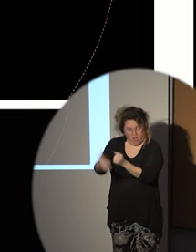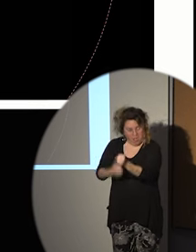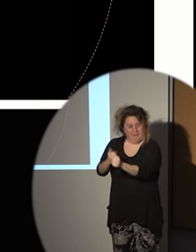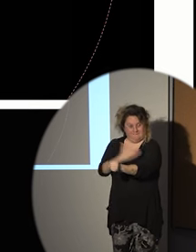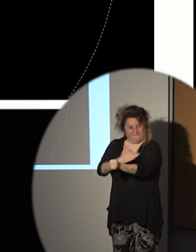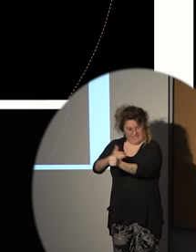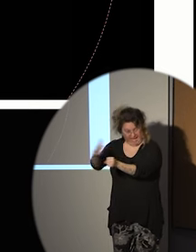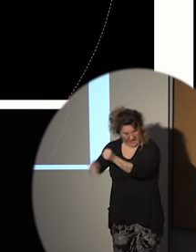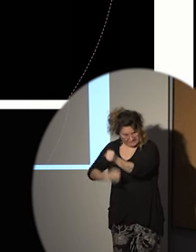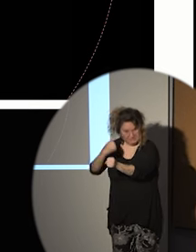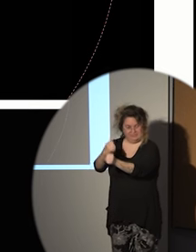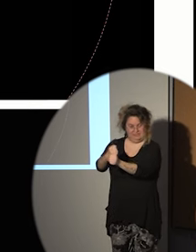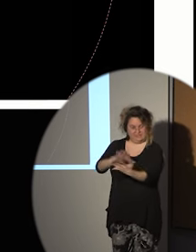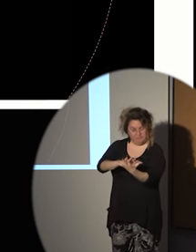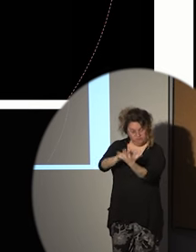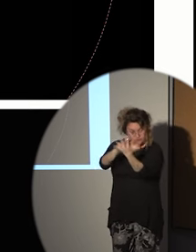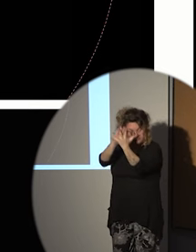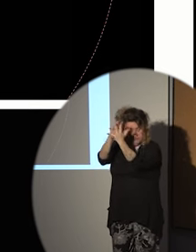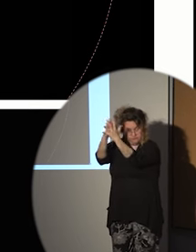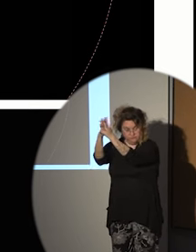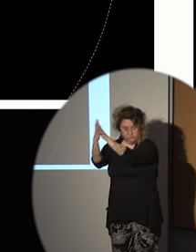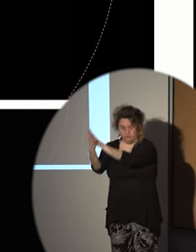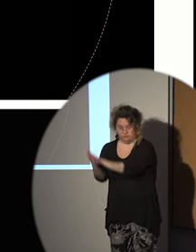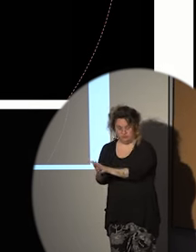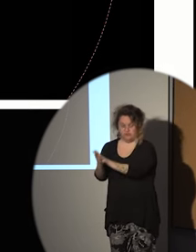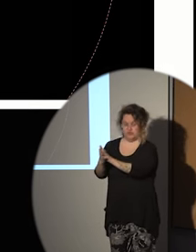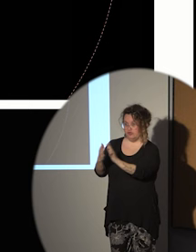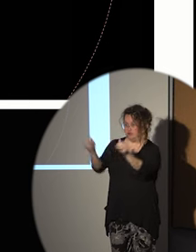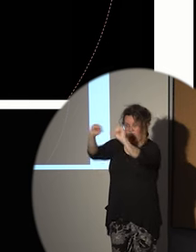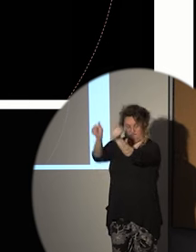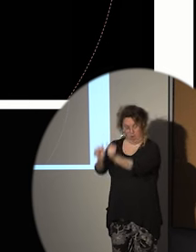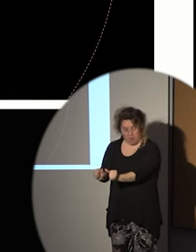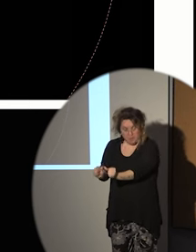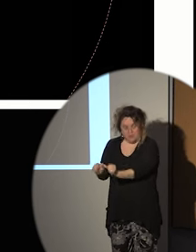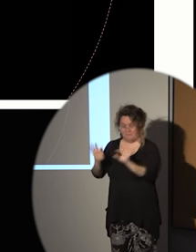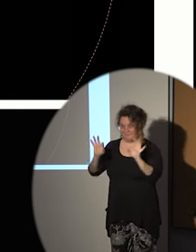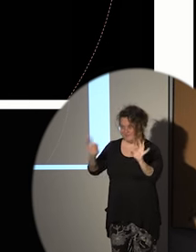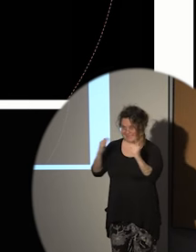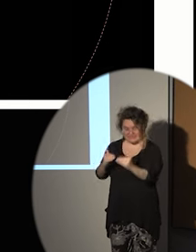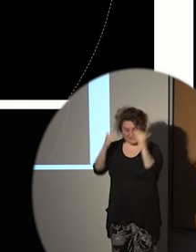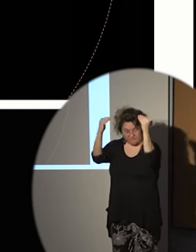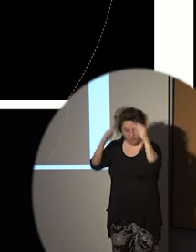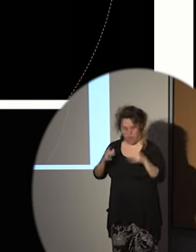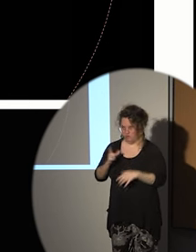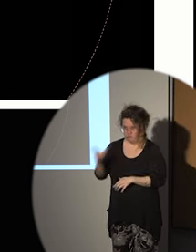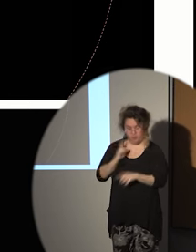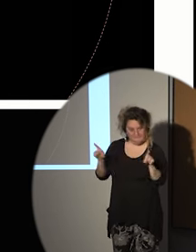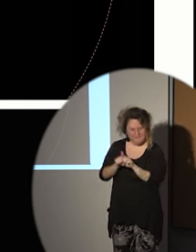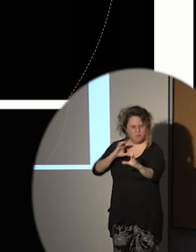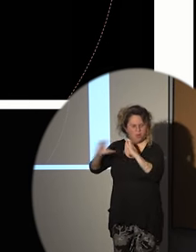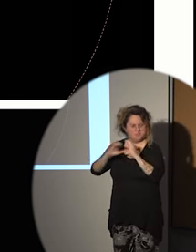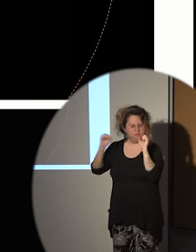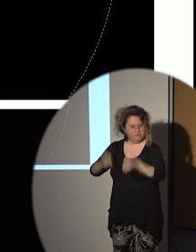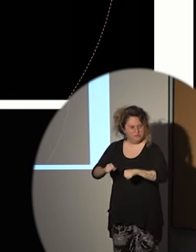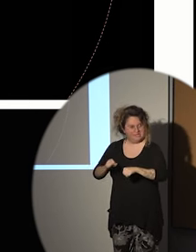faut 3,5 milliards d'années. Oui. Et la question que s'est posé Brandon Carter, il